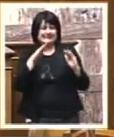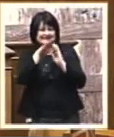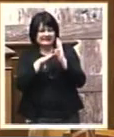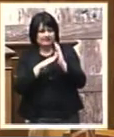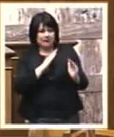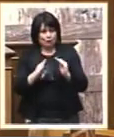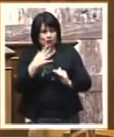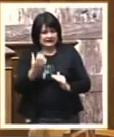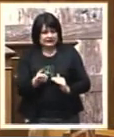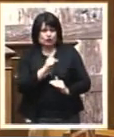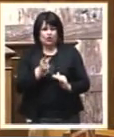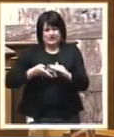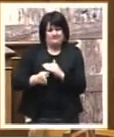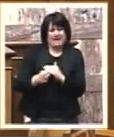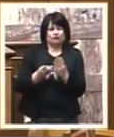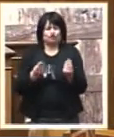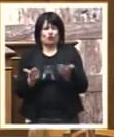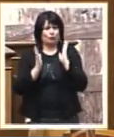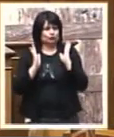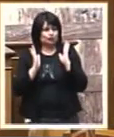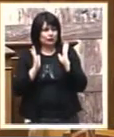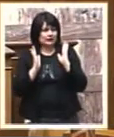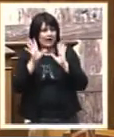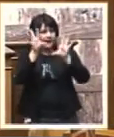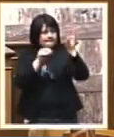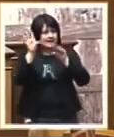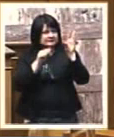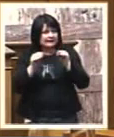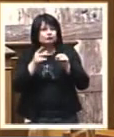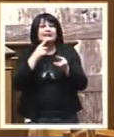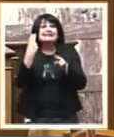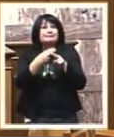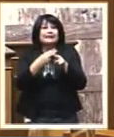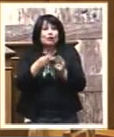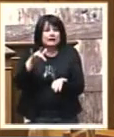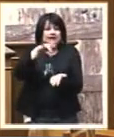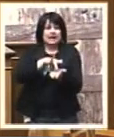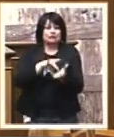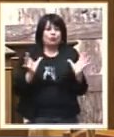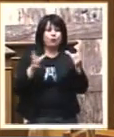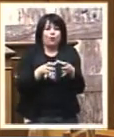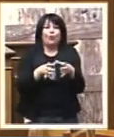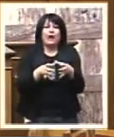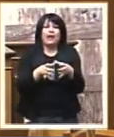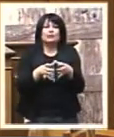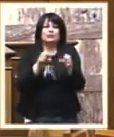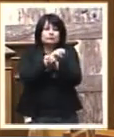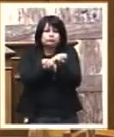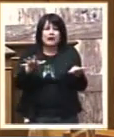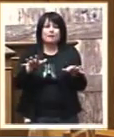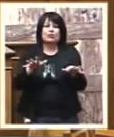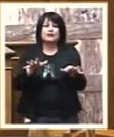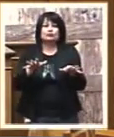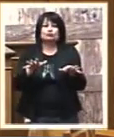πελατειακά, ένα είναι βασικό, είναι αποκεντρωμένα. Δεν είναι πελατειακά συγκεντρωτικά σε ένα